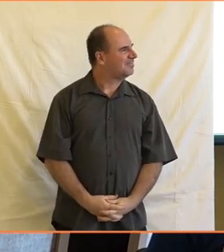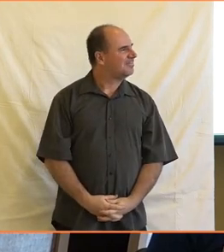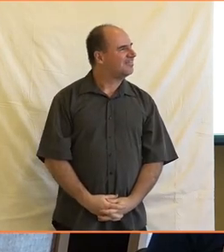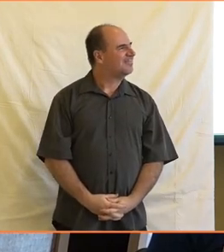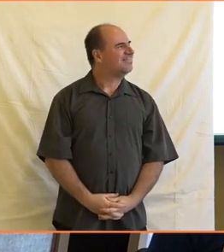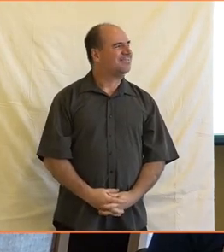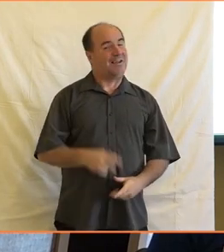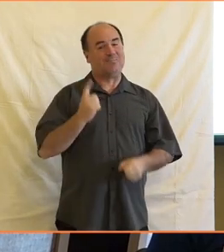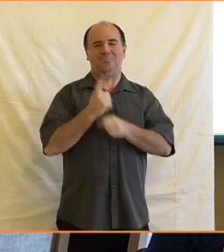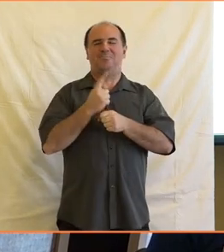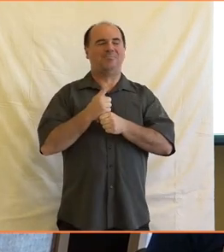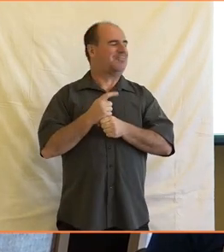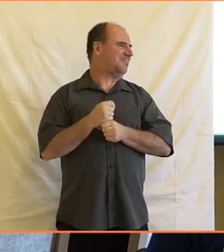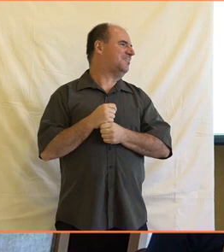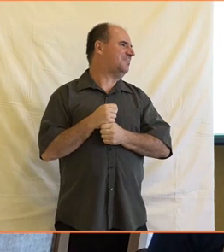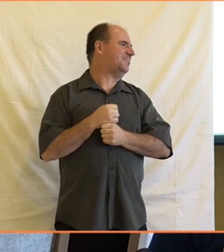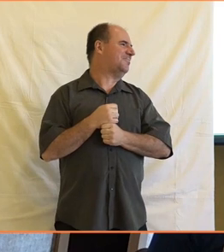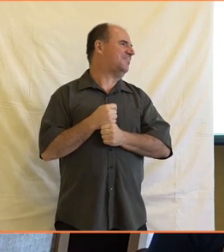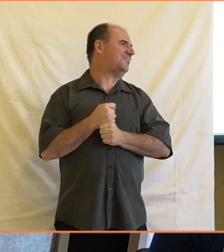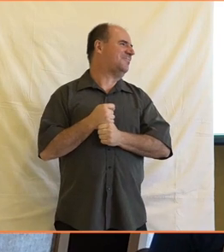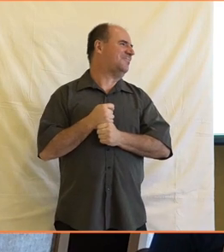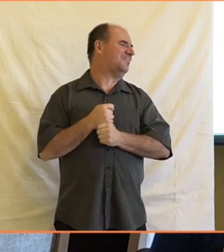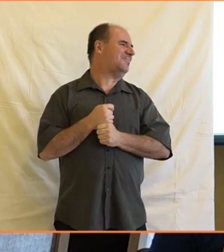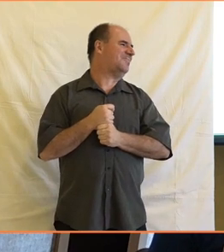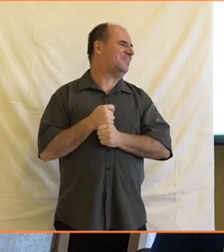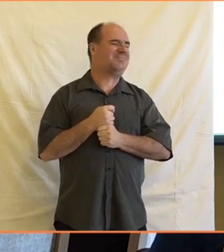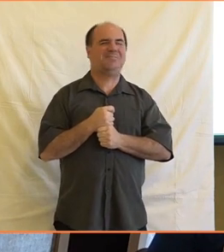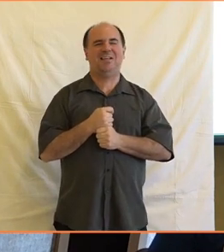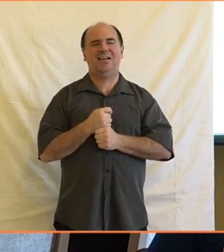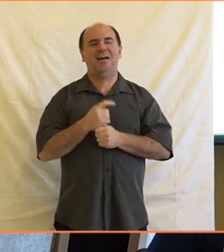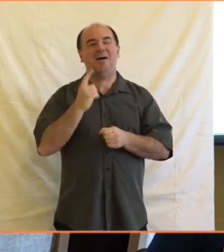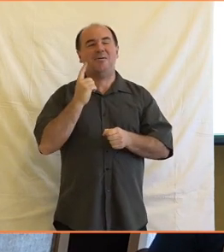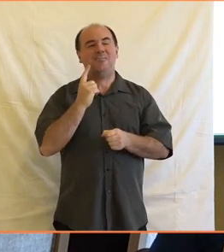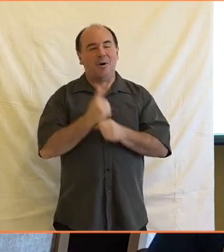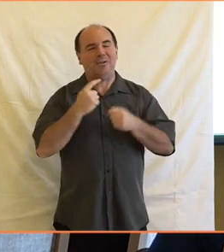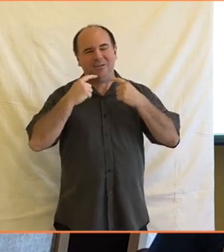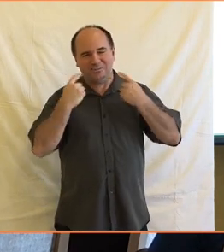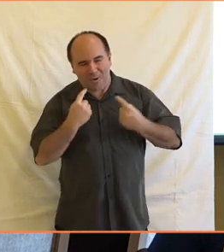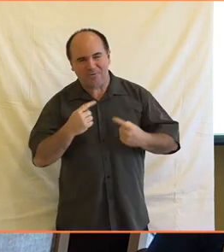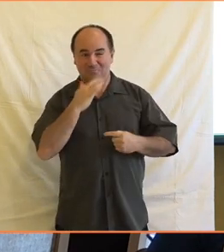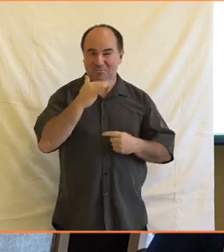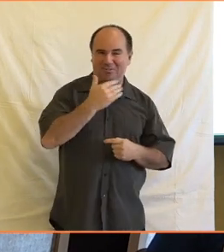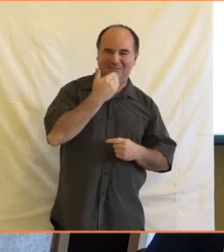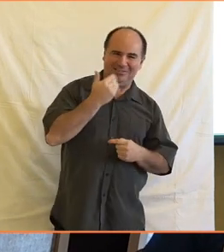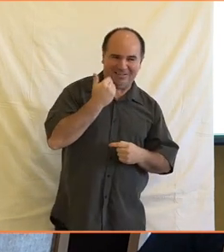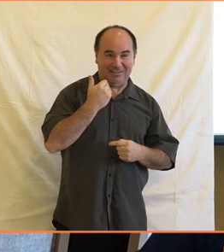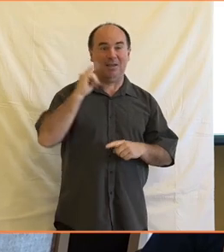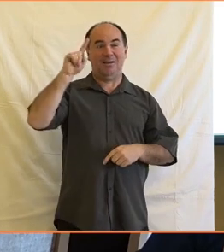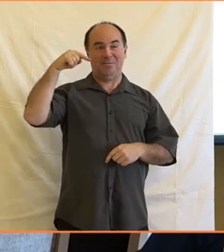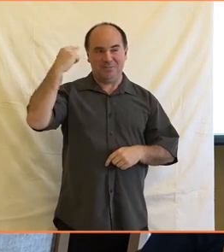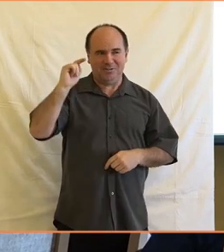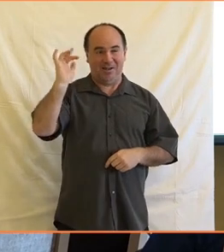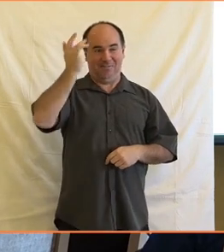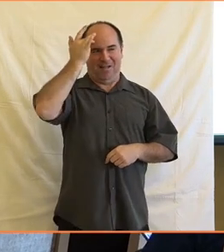I'm just trying to learn. I just arrived, but I'll be better next time. Příště až zase budu velvyslancem, budu umět česky